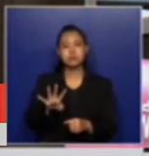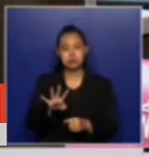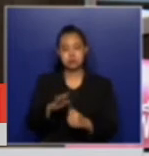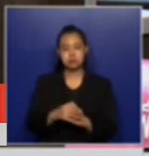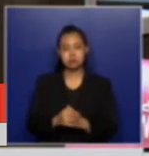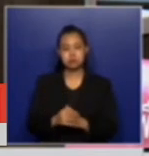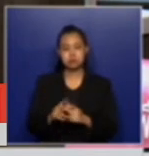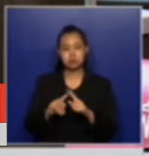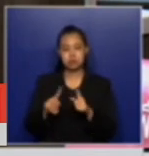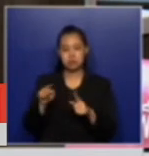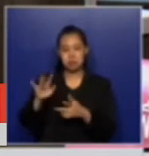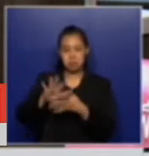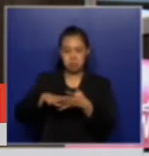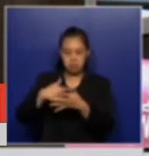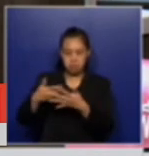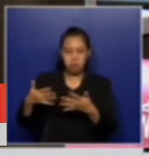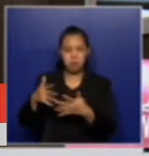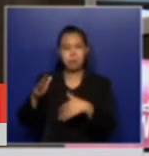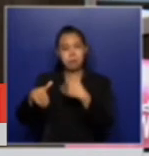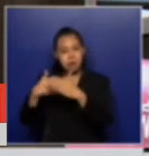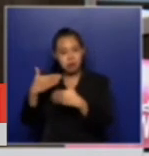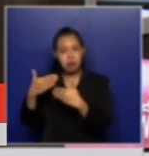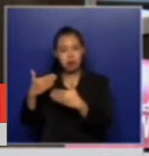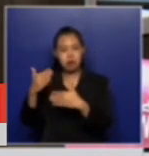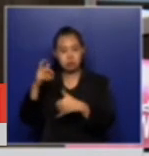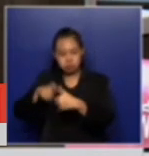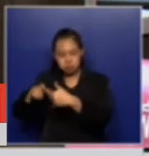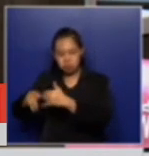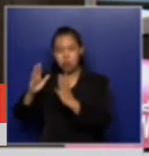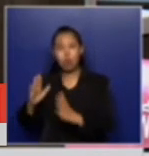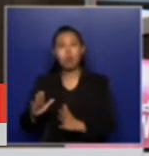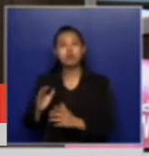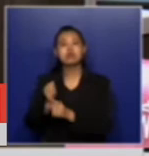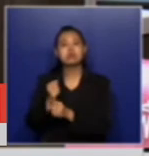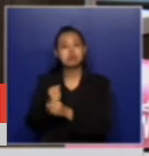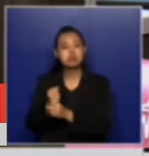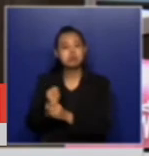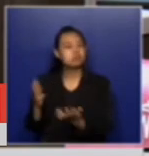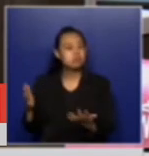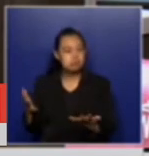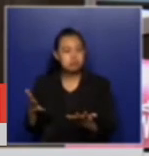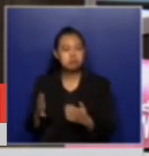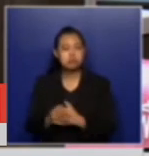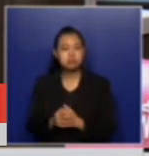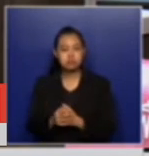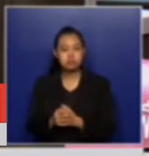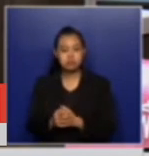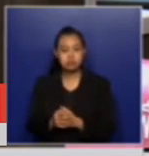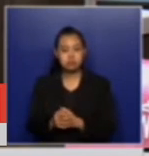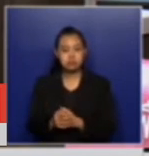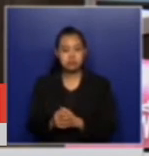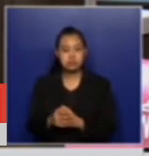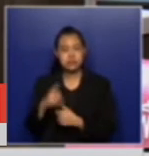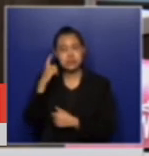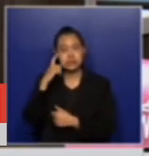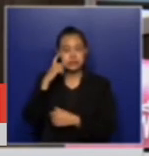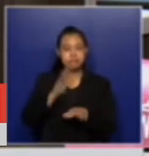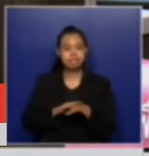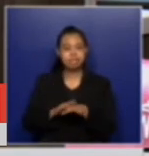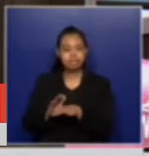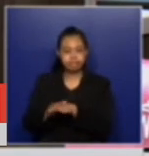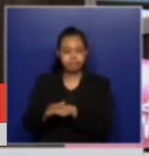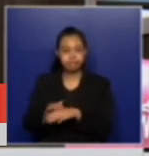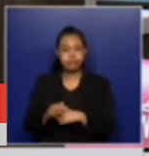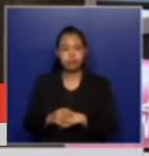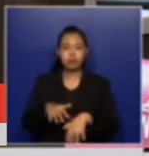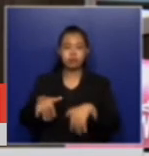าดแผนเพื่อพัฒนาทุนมนุษย์นะต้องพึงลึกอยู่ไว้เสมอว่าหากพี่น้อง